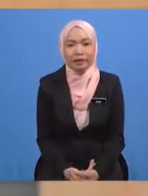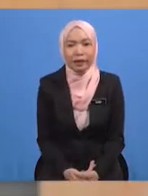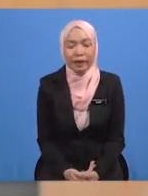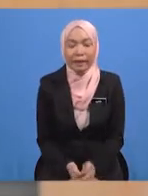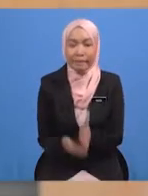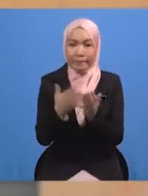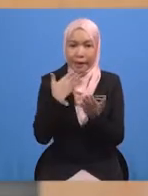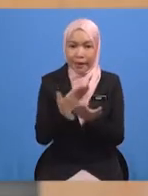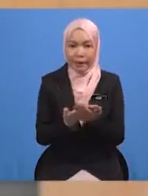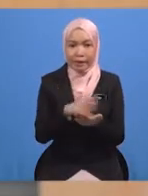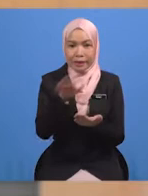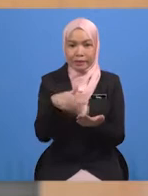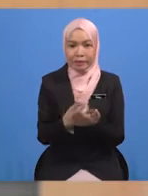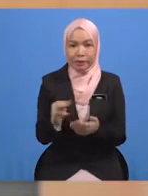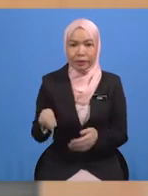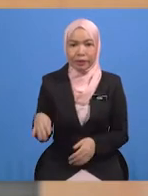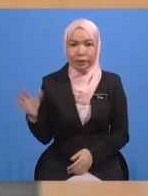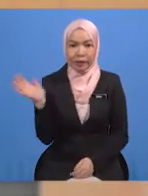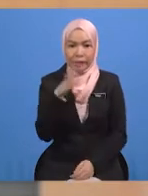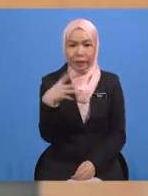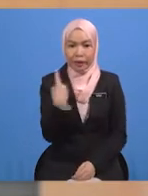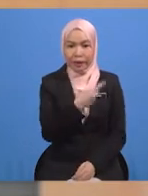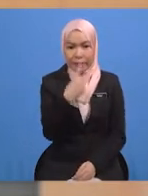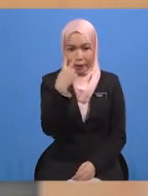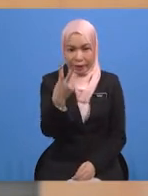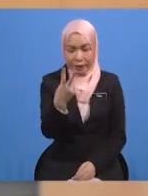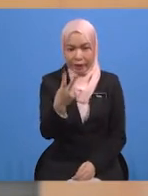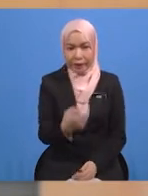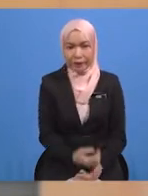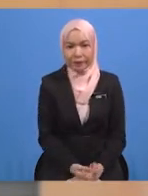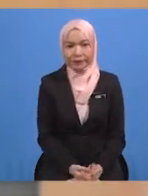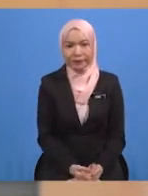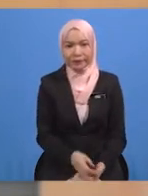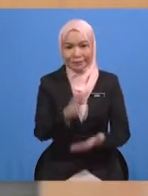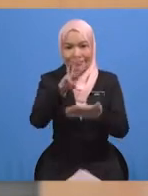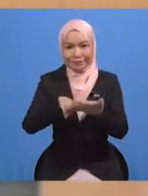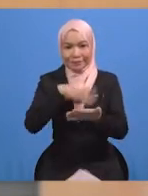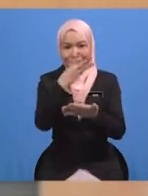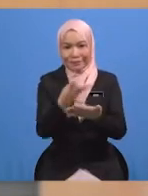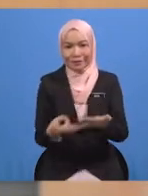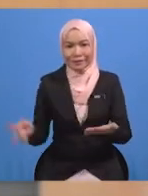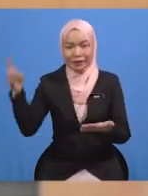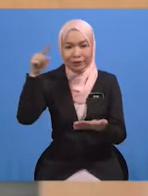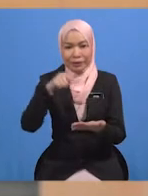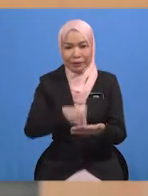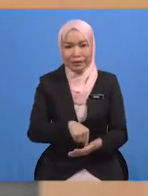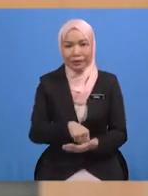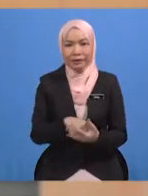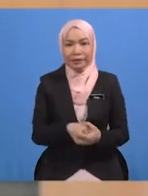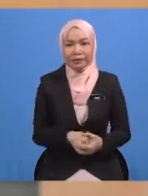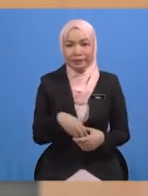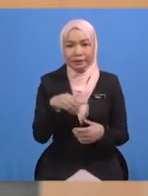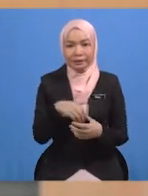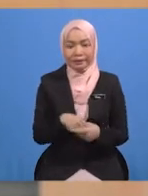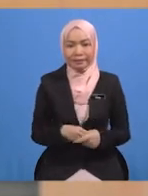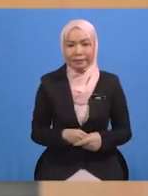Baiklah, murid-murid. Mari kita lihat carta alir peringkat-peringkat dalam sistem